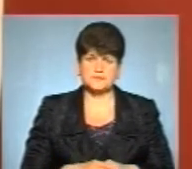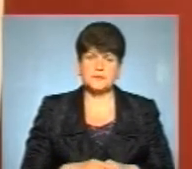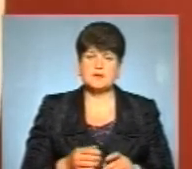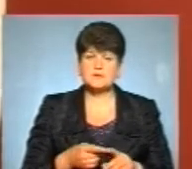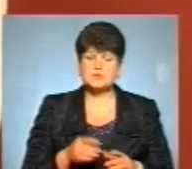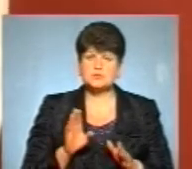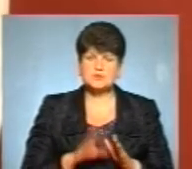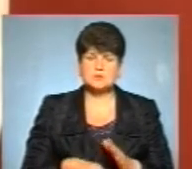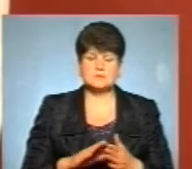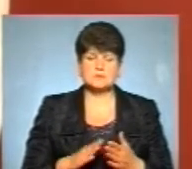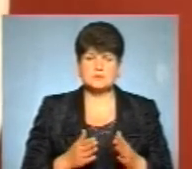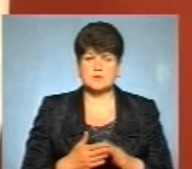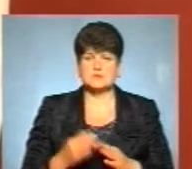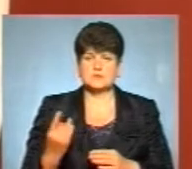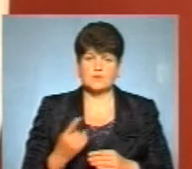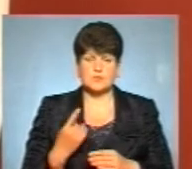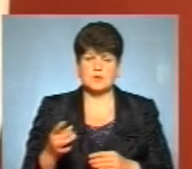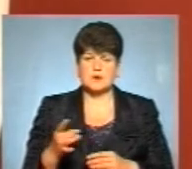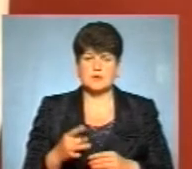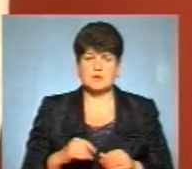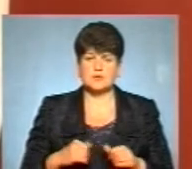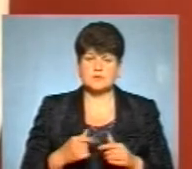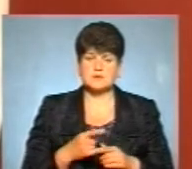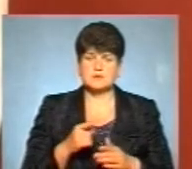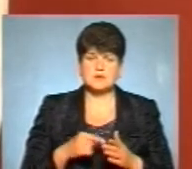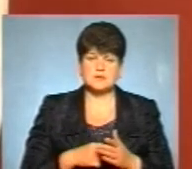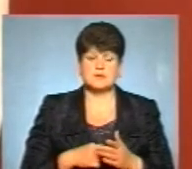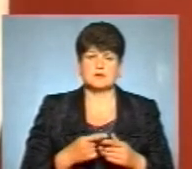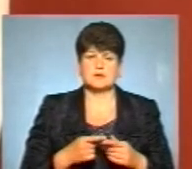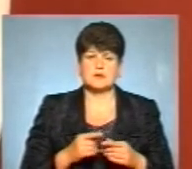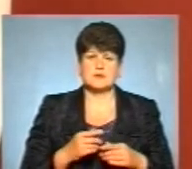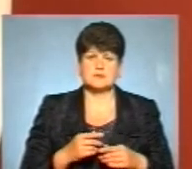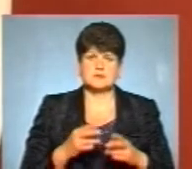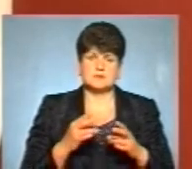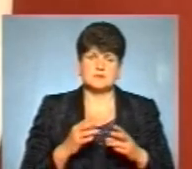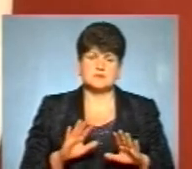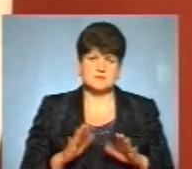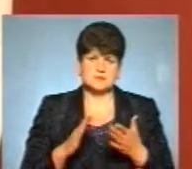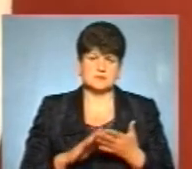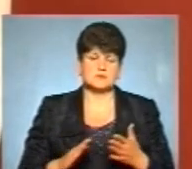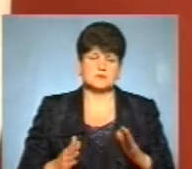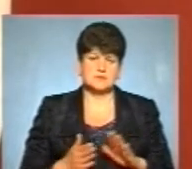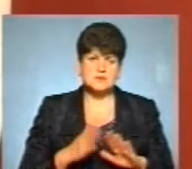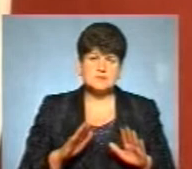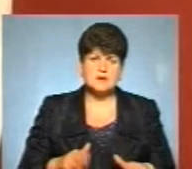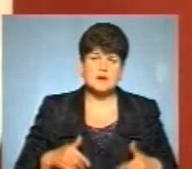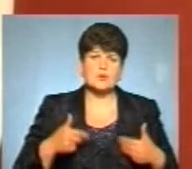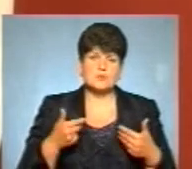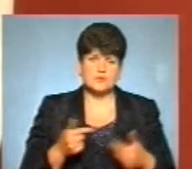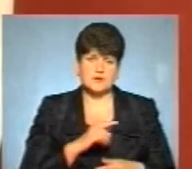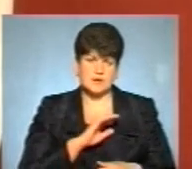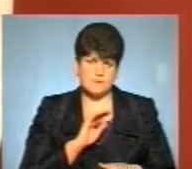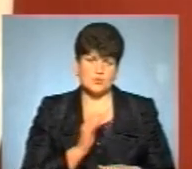погіршення епідситуації в області регіональна комісія з питань техногенно-екологічної безпеки та надзвичайних ситуацій рекомендувала